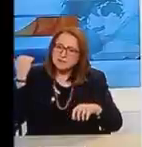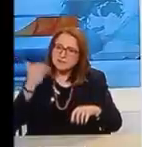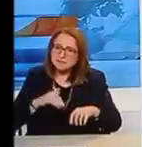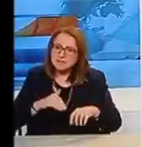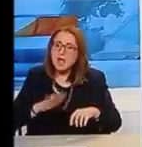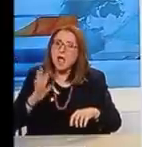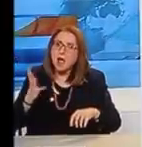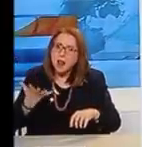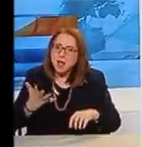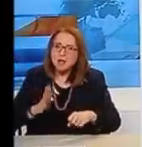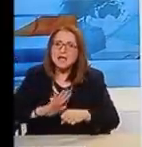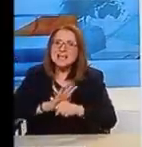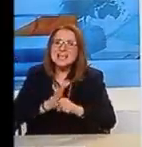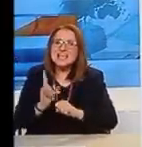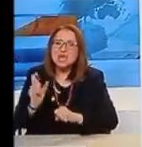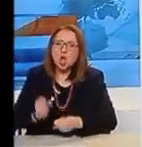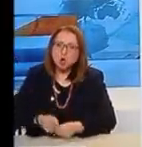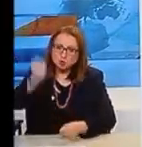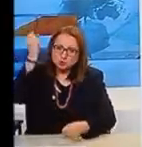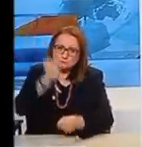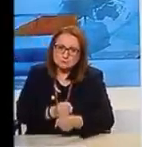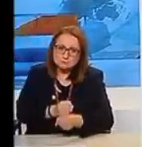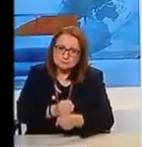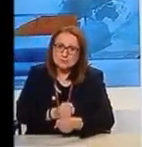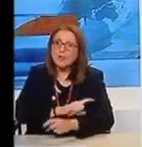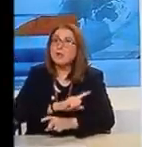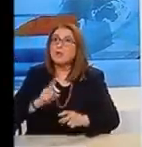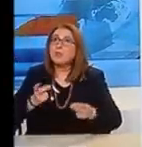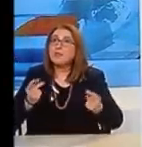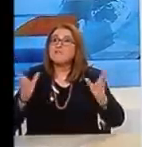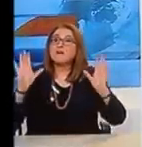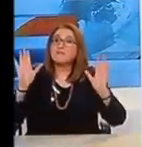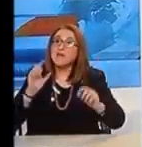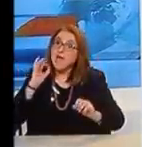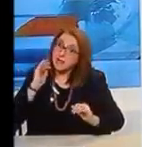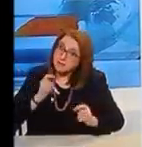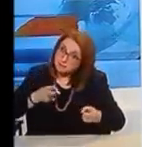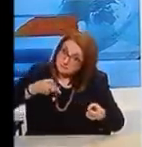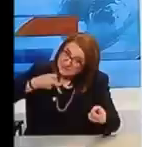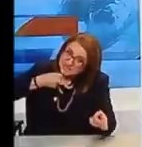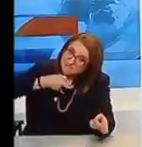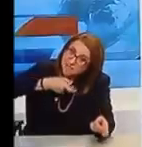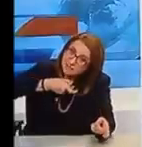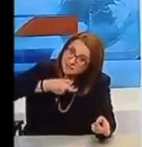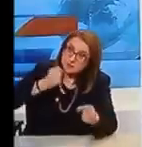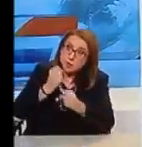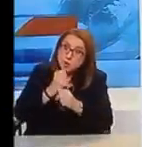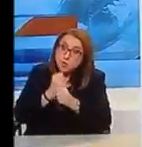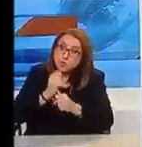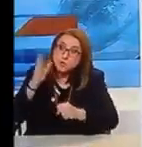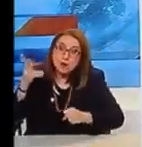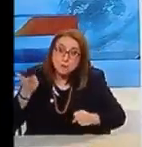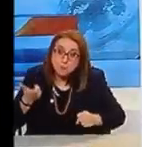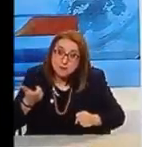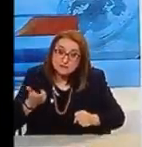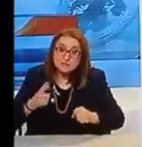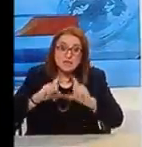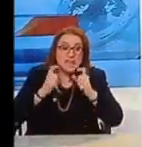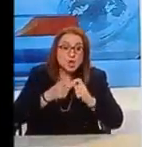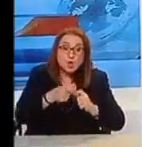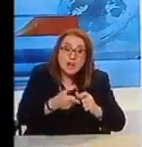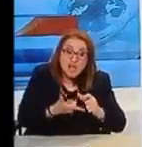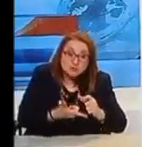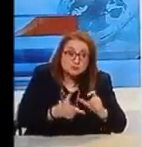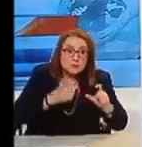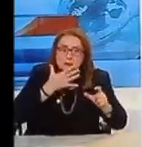απειλεί την καθημερινότητά μας, την υγεία μας, τις ζωές μας, τις δουλειές μας, τις οικογένειές μας, την ίδια μας την πατρίδα.